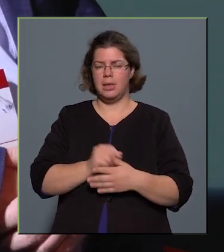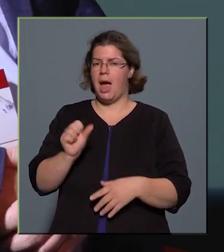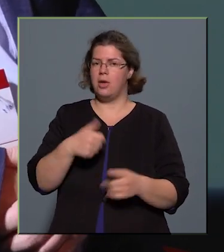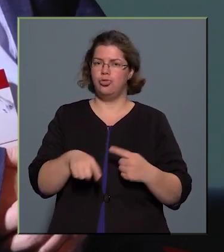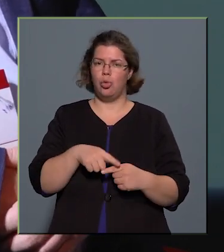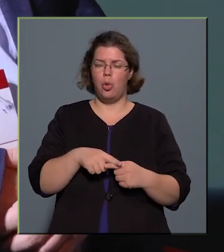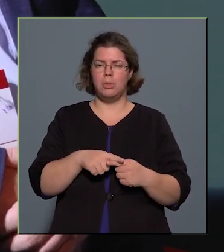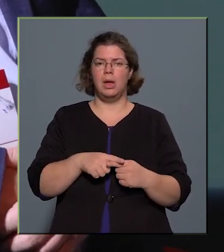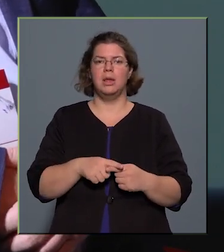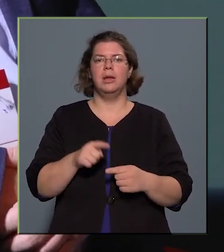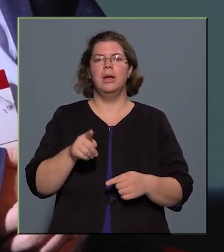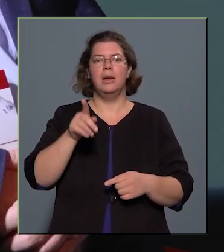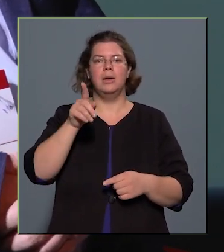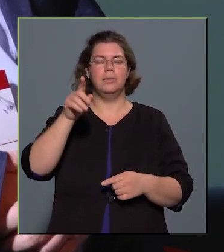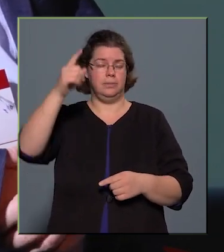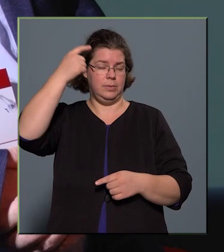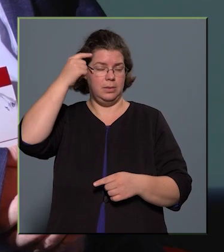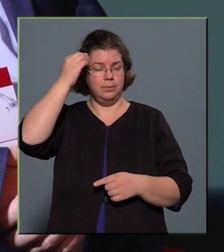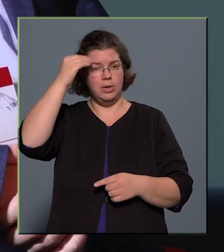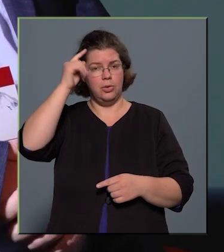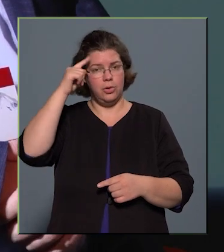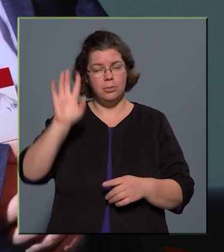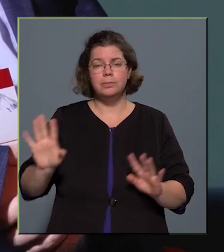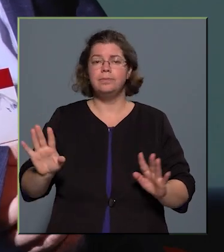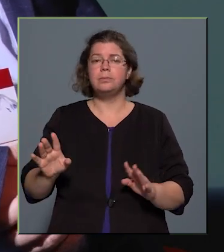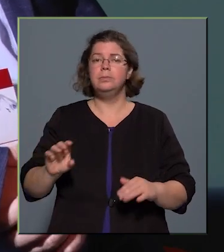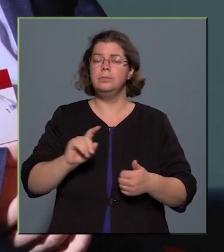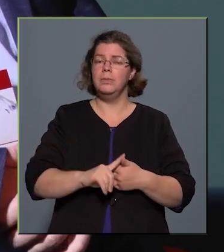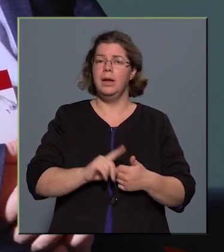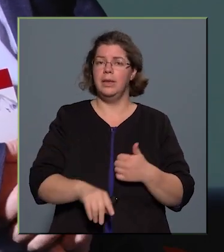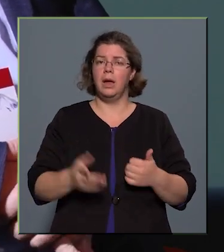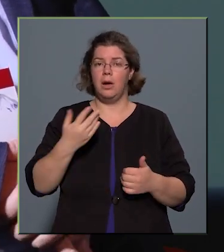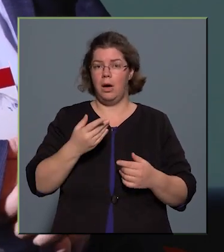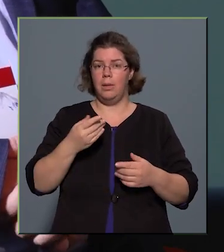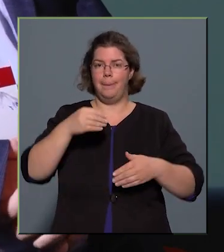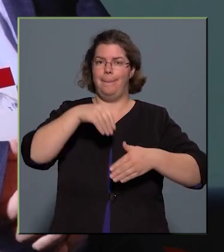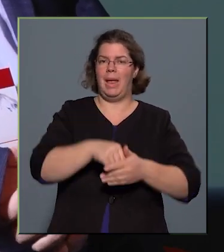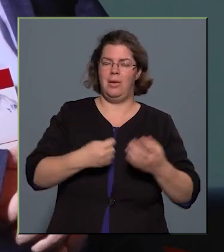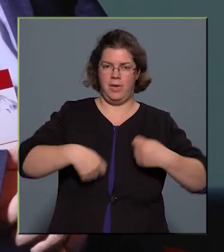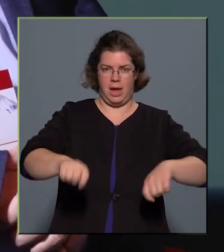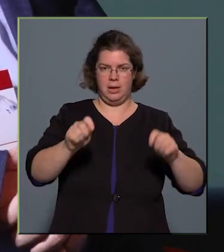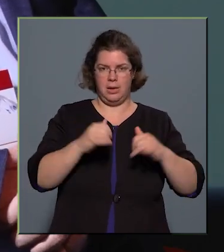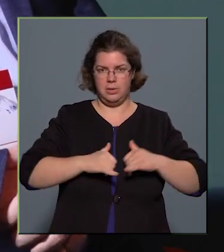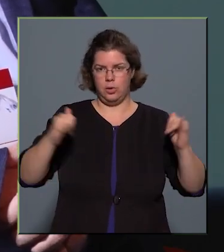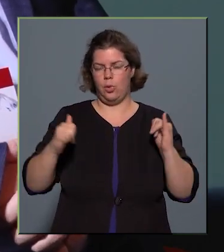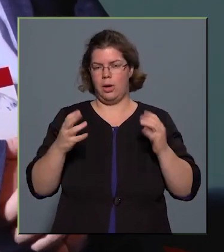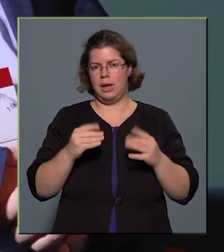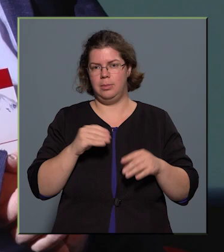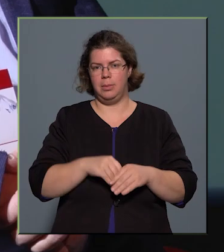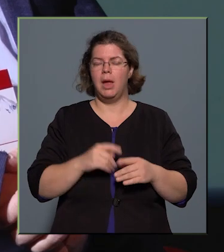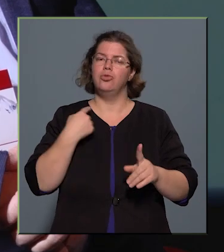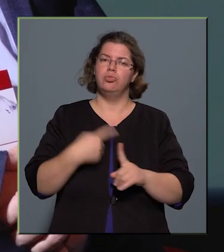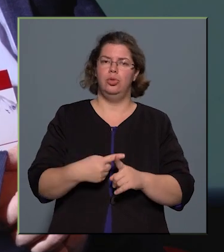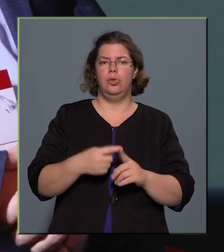az AI-t. Az egyik, amikor belefejlesztjük a termékünkben, és mint egy plusz funkció lesz az